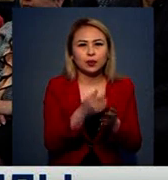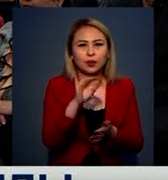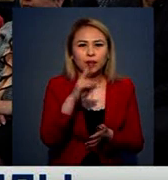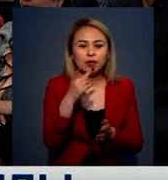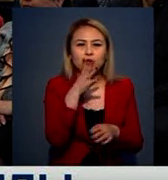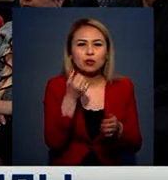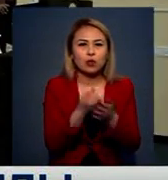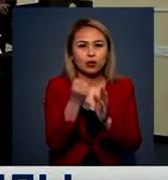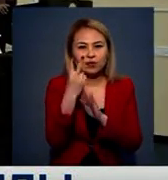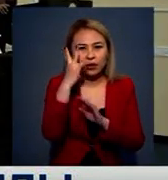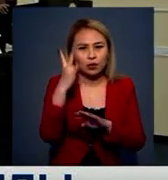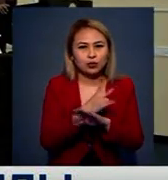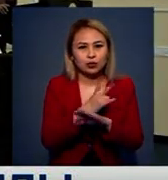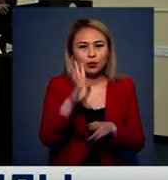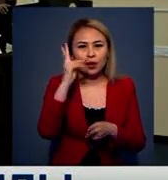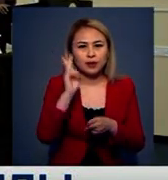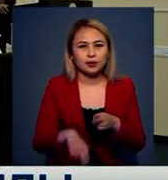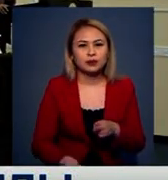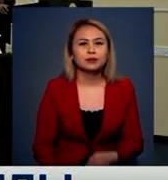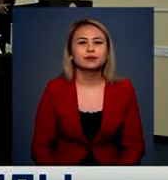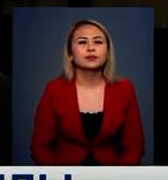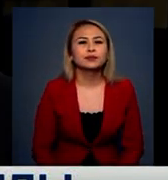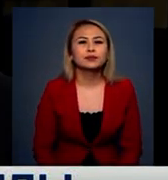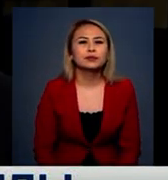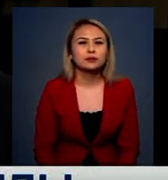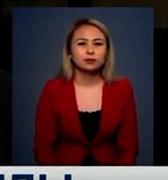маусымда сағат 24:00-де аяқталады.